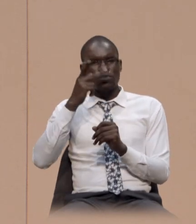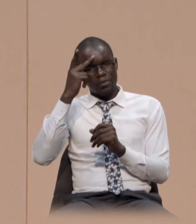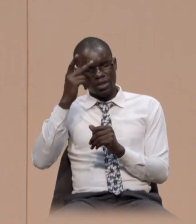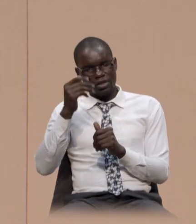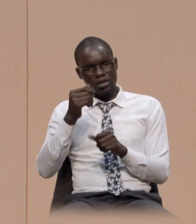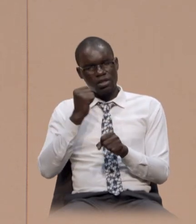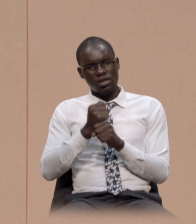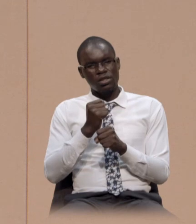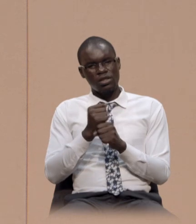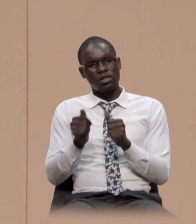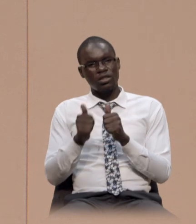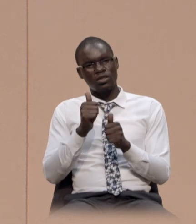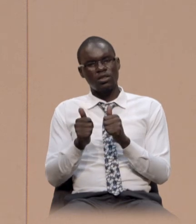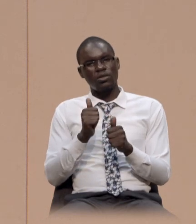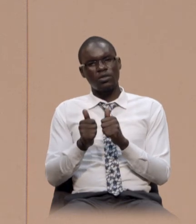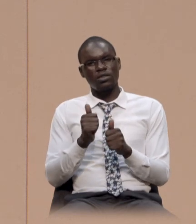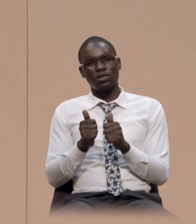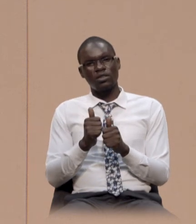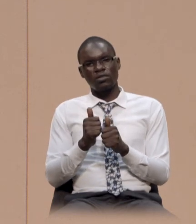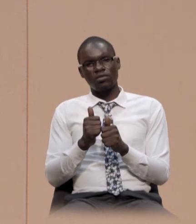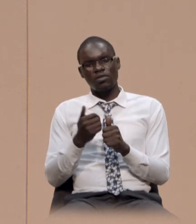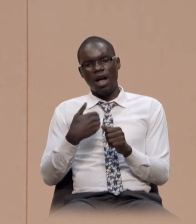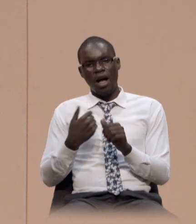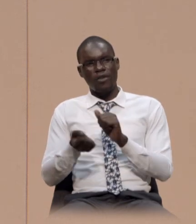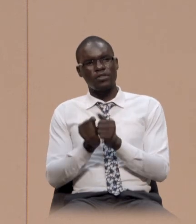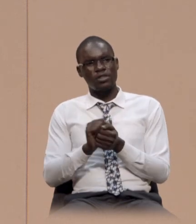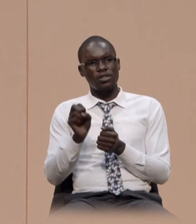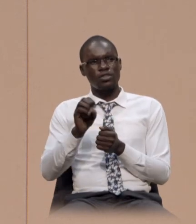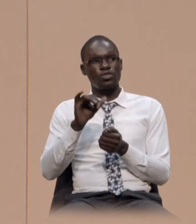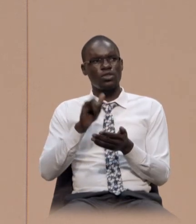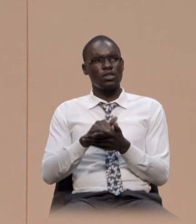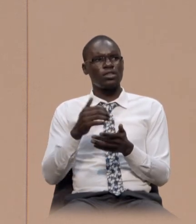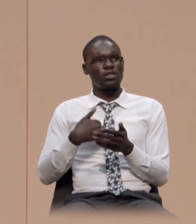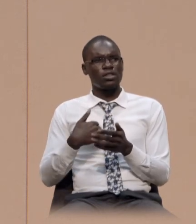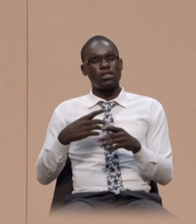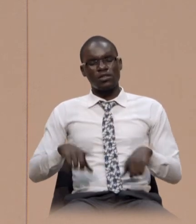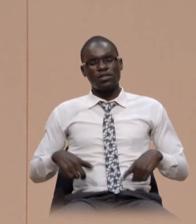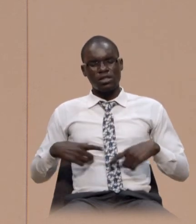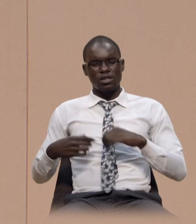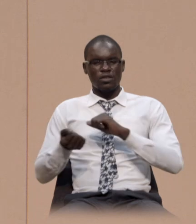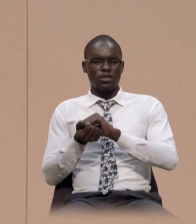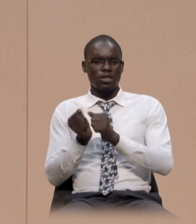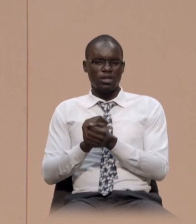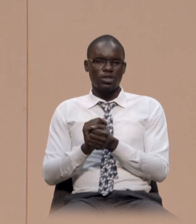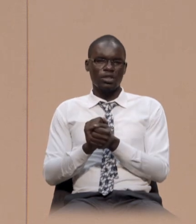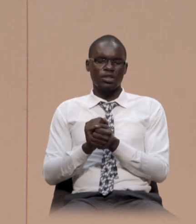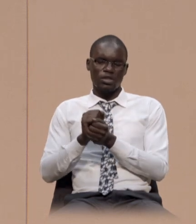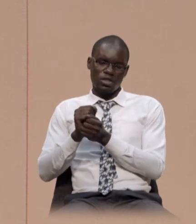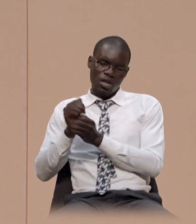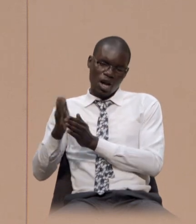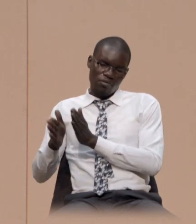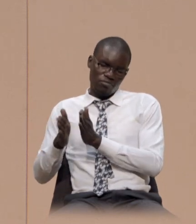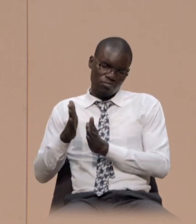ambayo ni ya kuendelea na mabadiliko, ile tunaita life changing process. Mahali